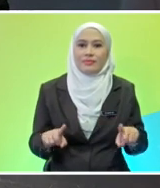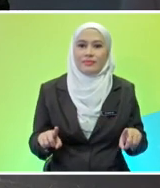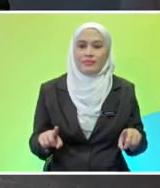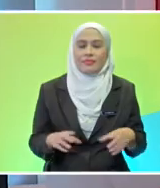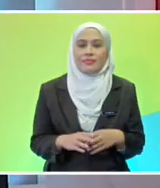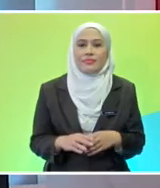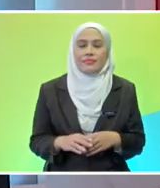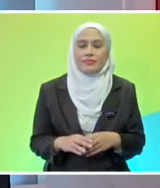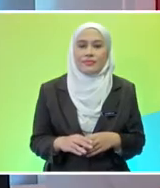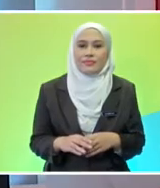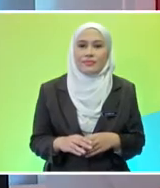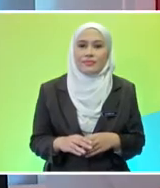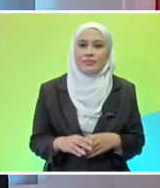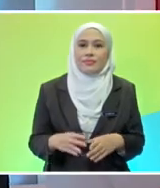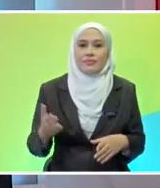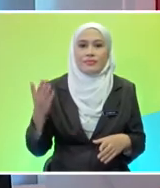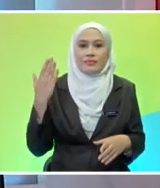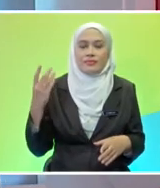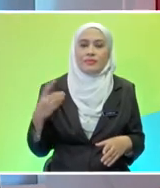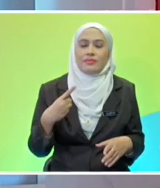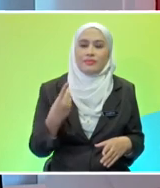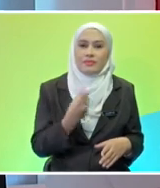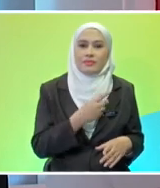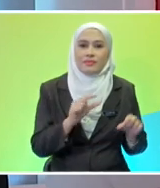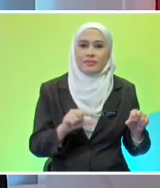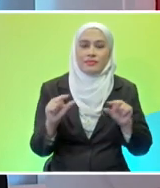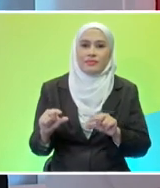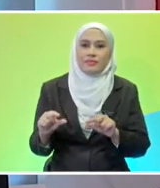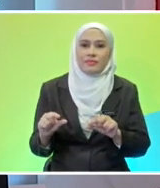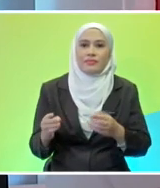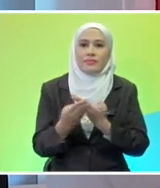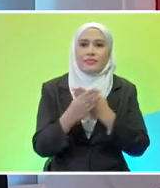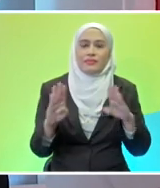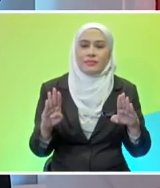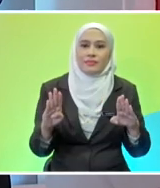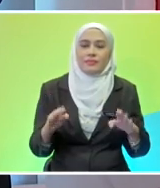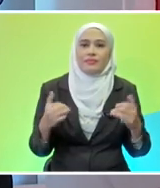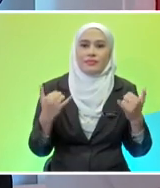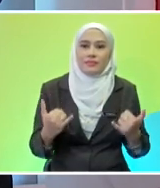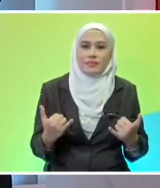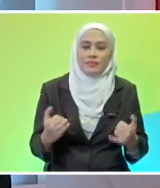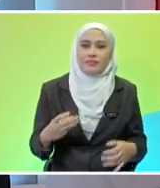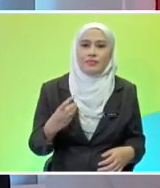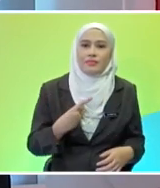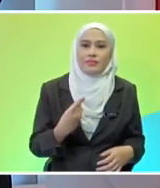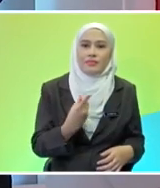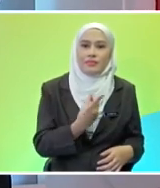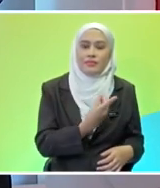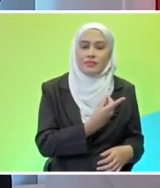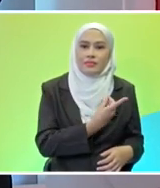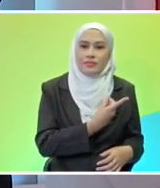tak ada peraturan lah. Maknanya macam kita dah bergerak guna tangan, guna apa-apa saja. Tetapi kali ini kita nak cuba